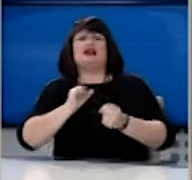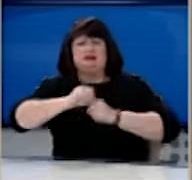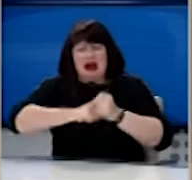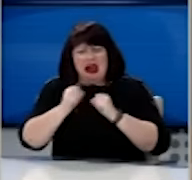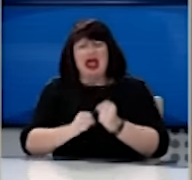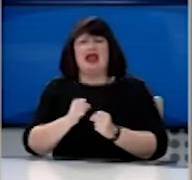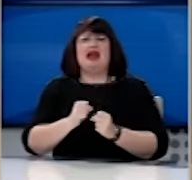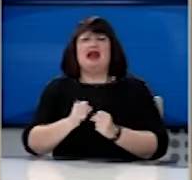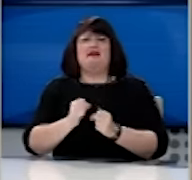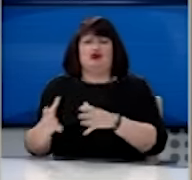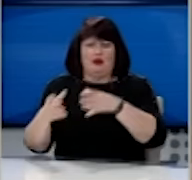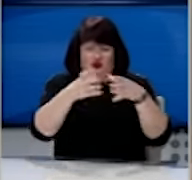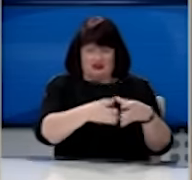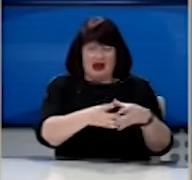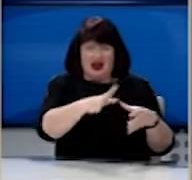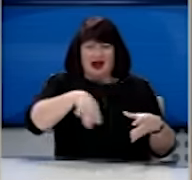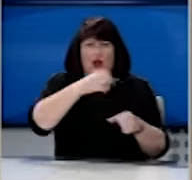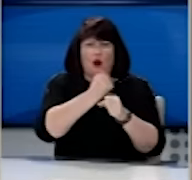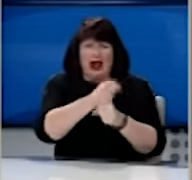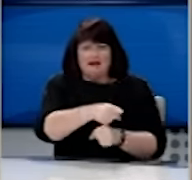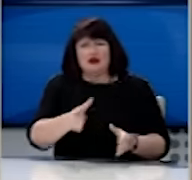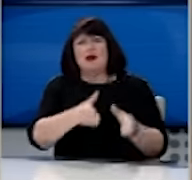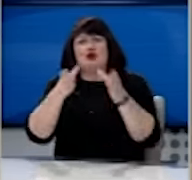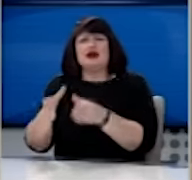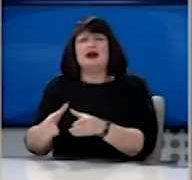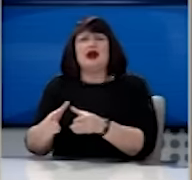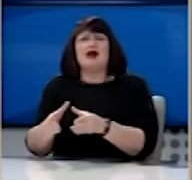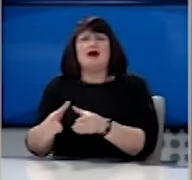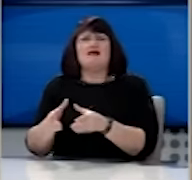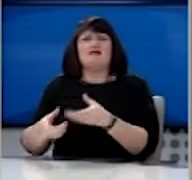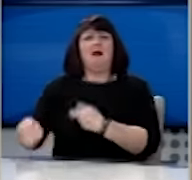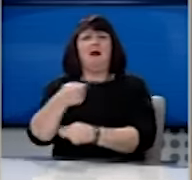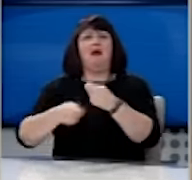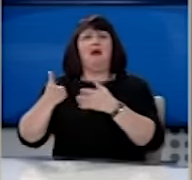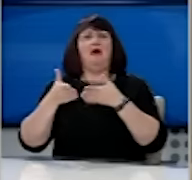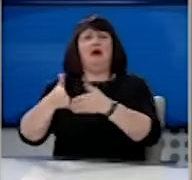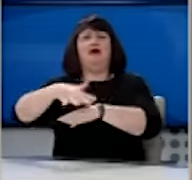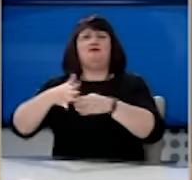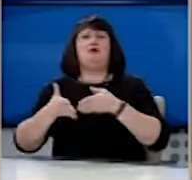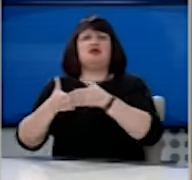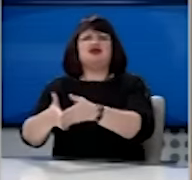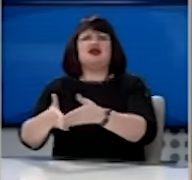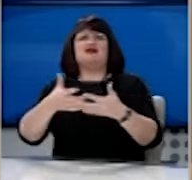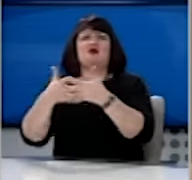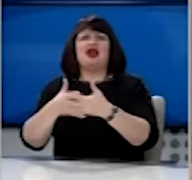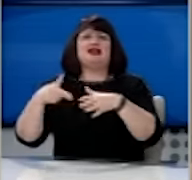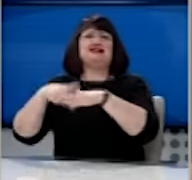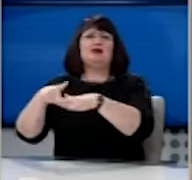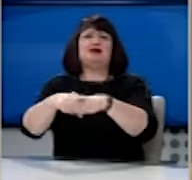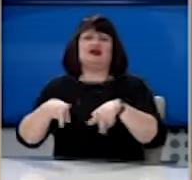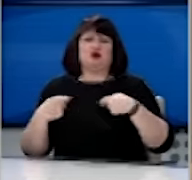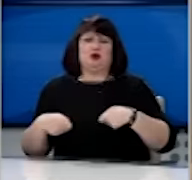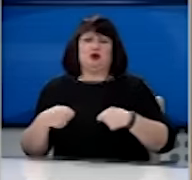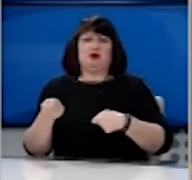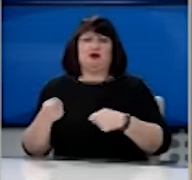βιοπαλαιστές απ' τη μια και απ' την άλλη υπάρχουν εφοπλιστές, βιομήχανοι, τραπεζίτες.